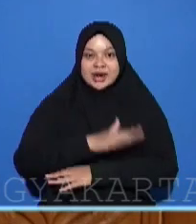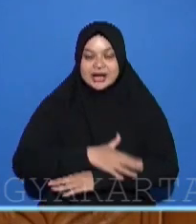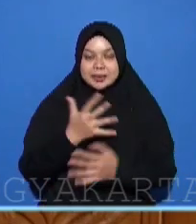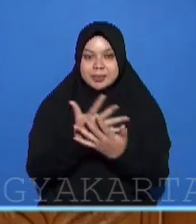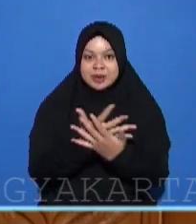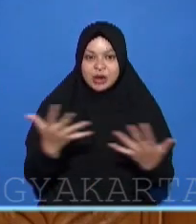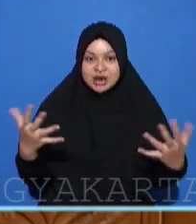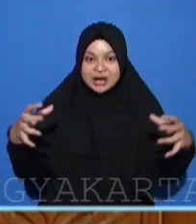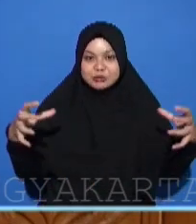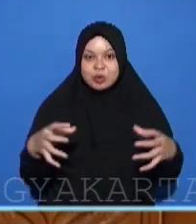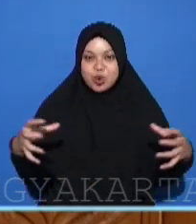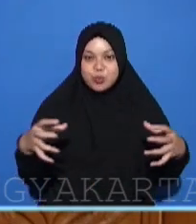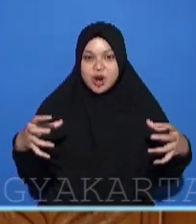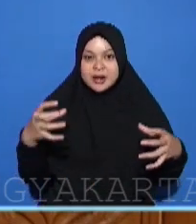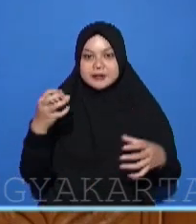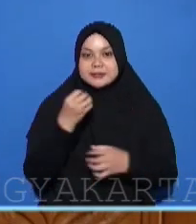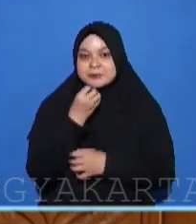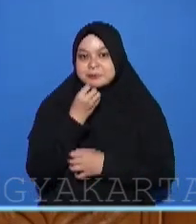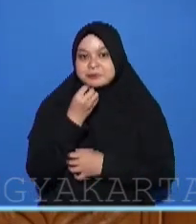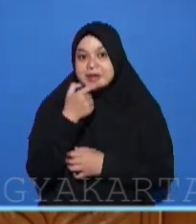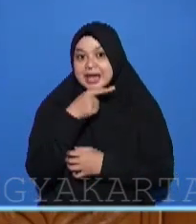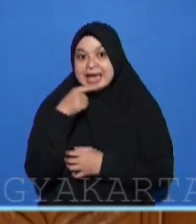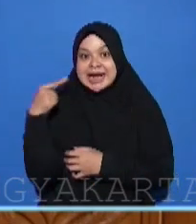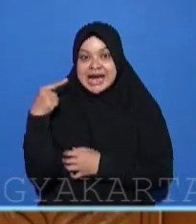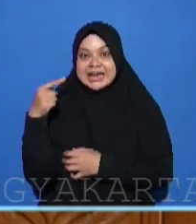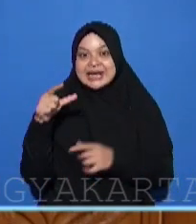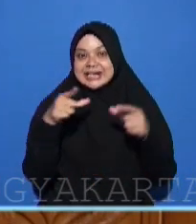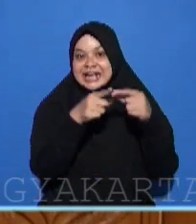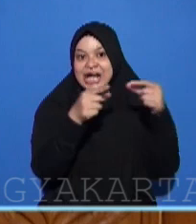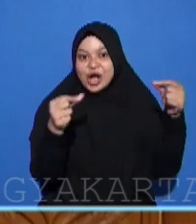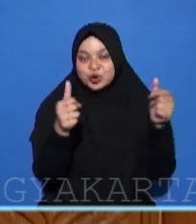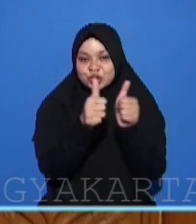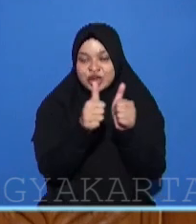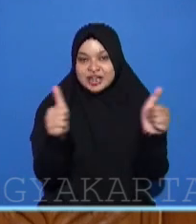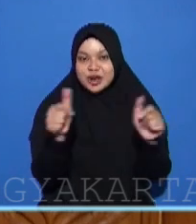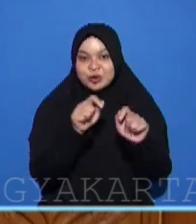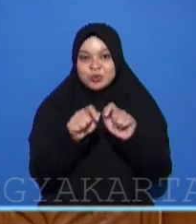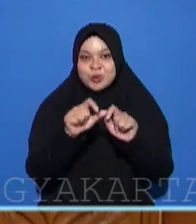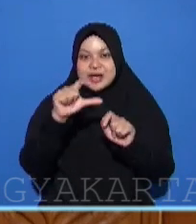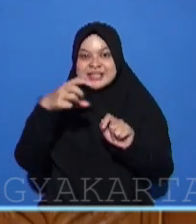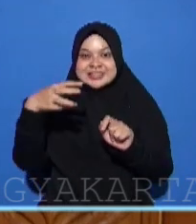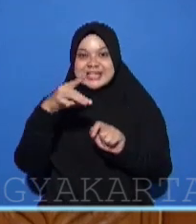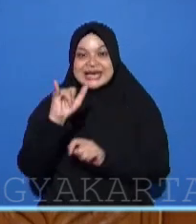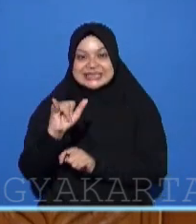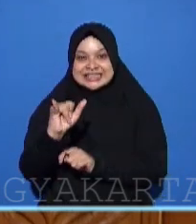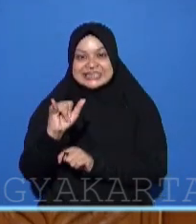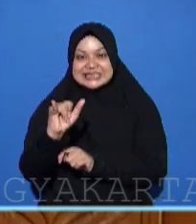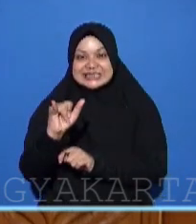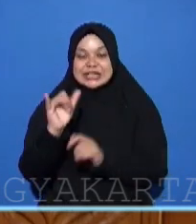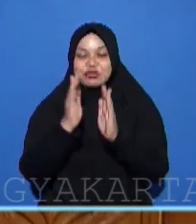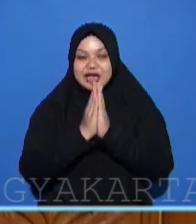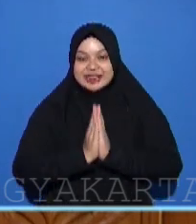para pemirsa wipun ingkang abr nengemaken sarta bentuk ronipun ingkang Ugi Endah damel cheri Vietnam utawi